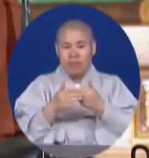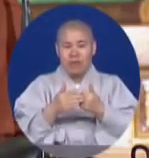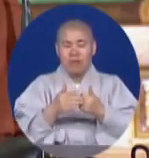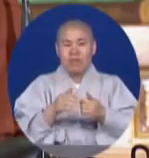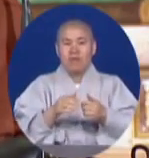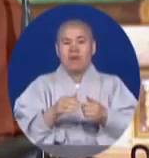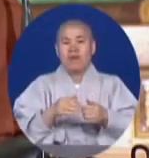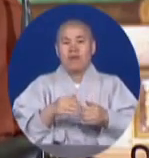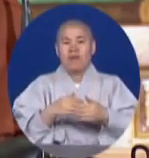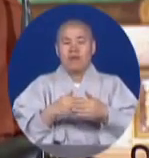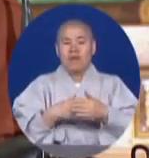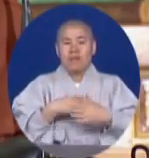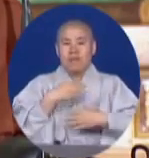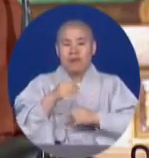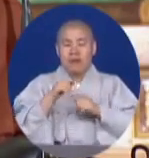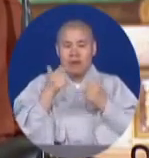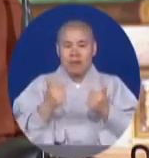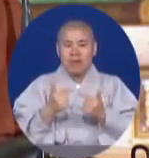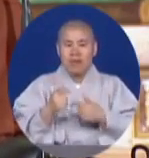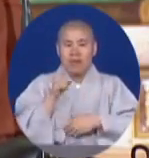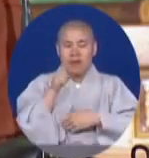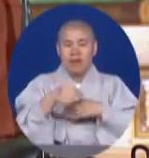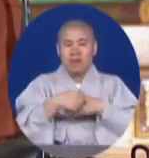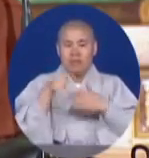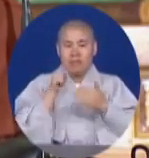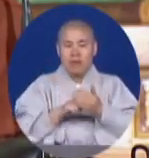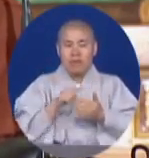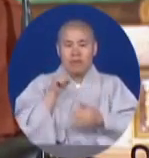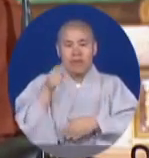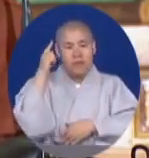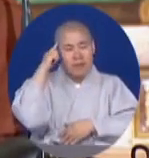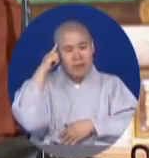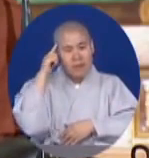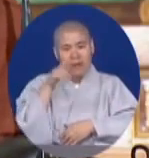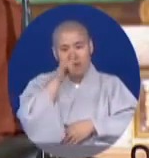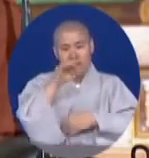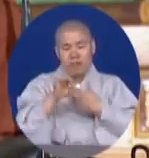일심일념. 일심일념이 딱 되면 불안한 거 없습니다.